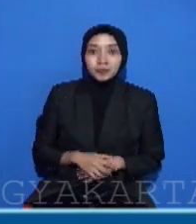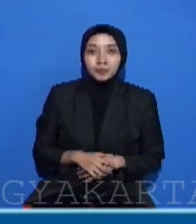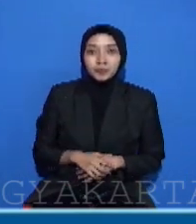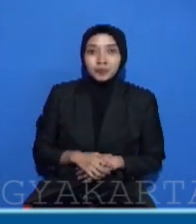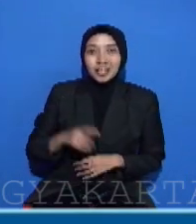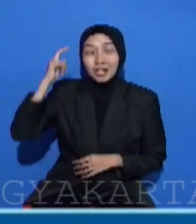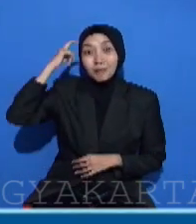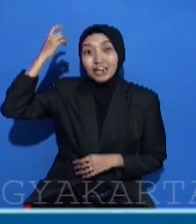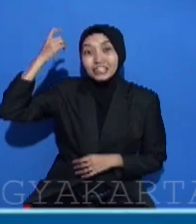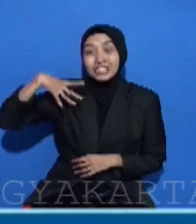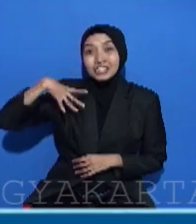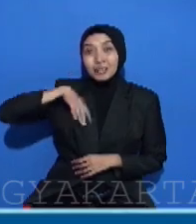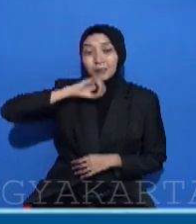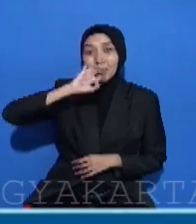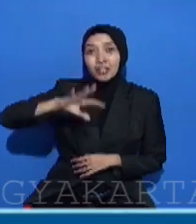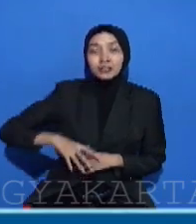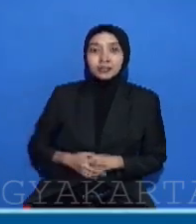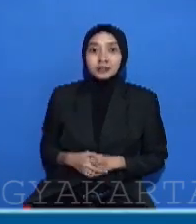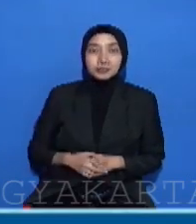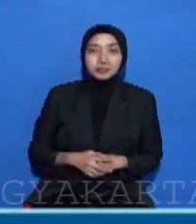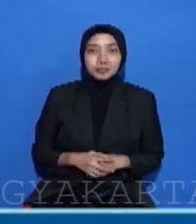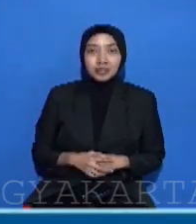Kebon Legi daslan Prasetyo